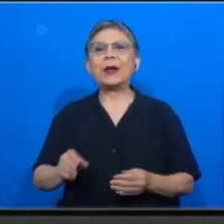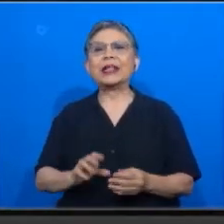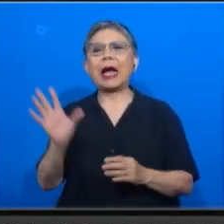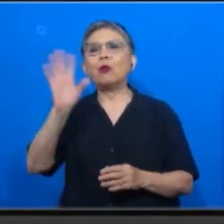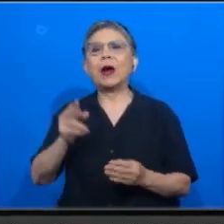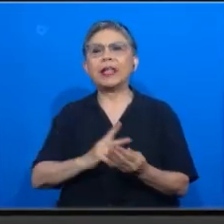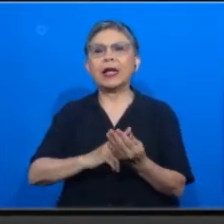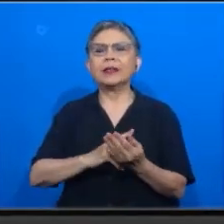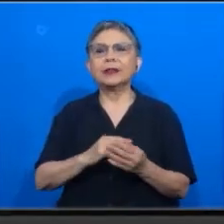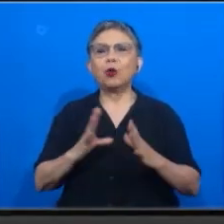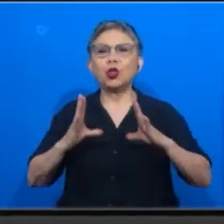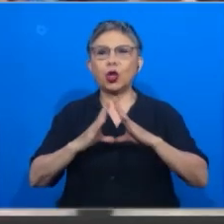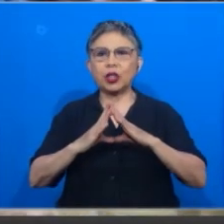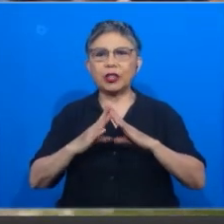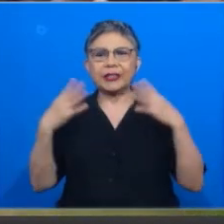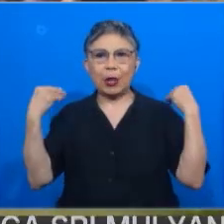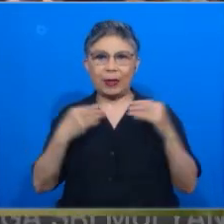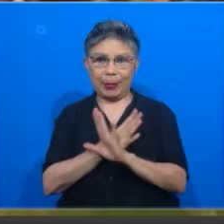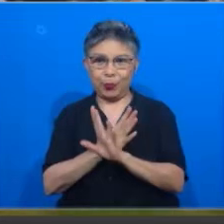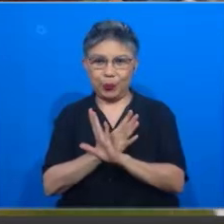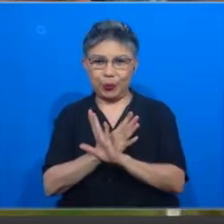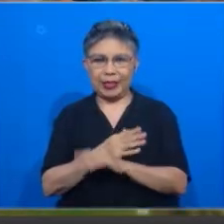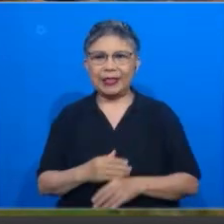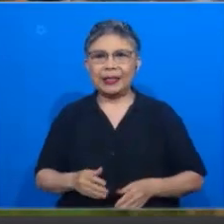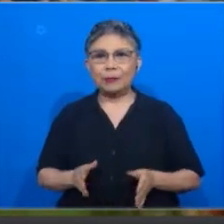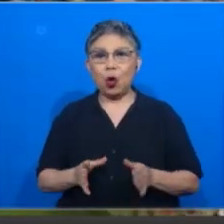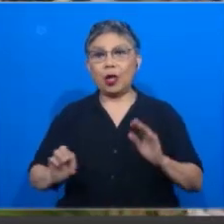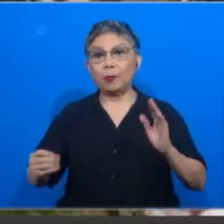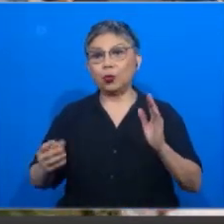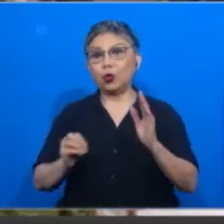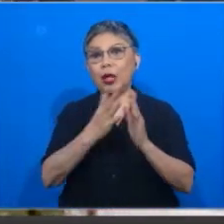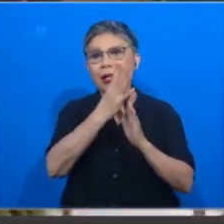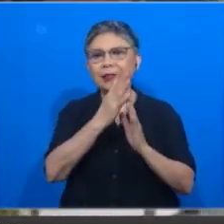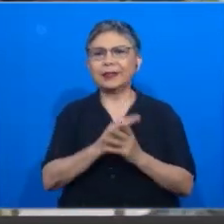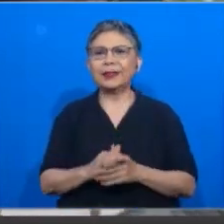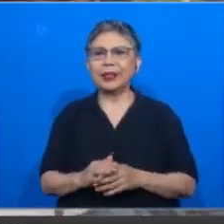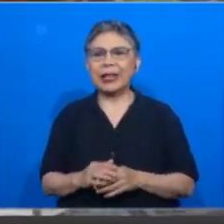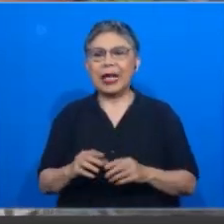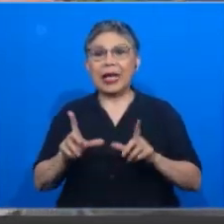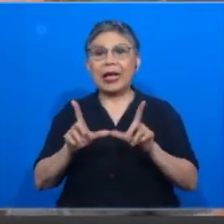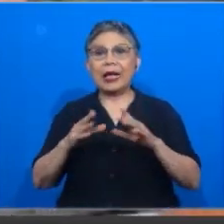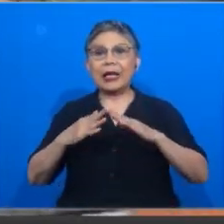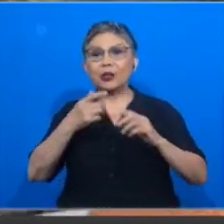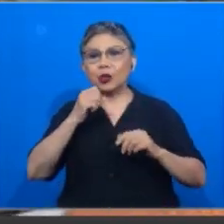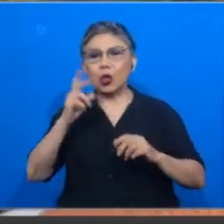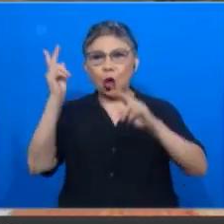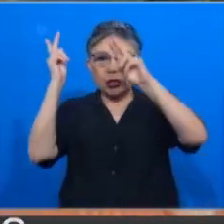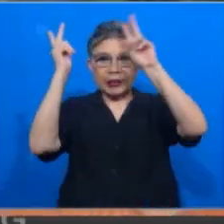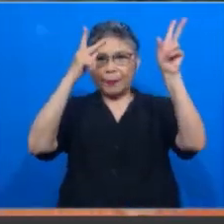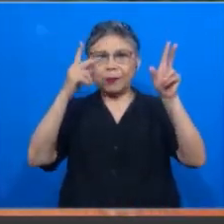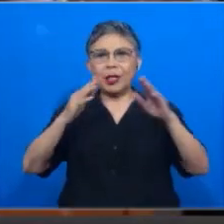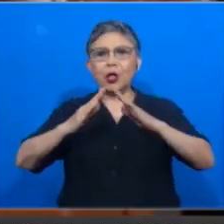Kabupaten Mojokerto, Jawa Timur. Berada di jalur menuju puncak pendakian Gunung Penanggungan, restoran ini menggunakan konsep bangunan